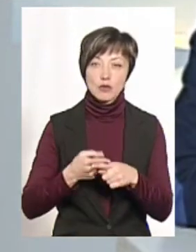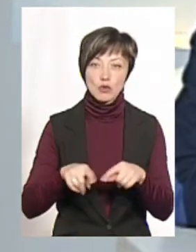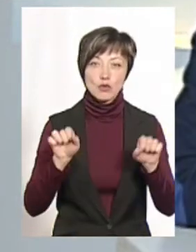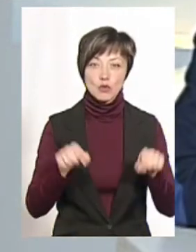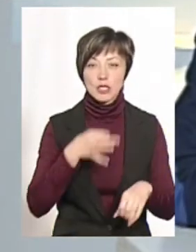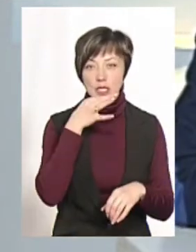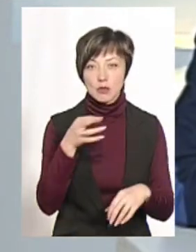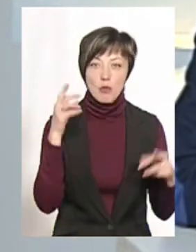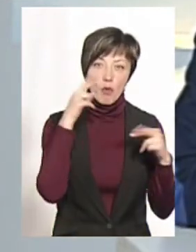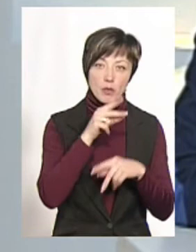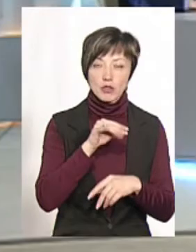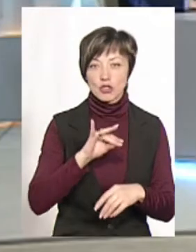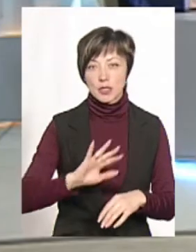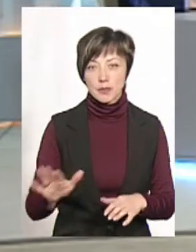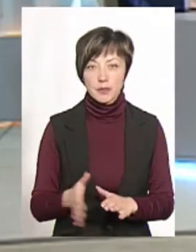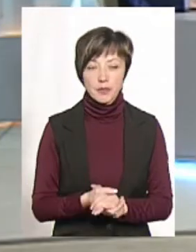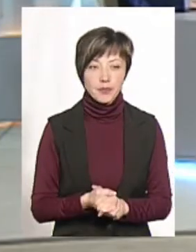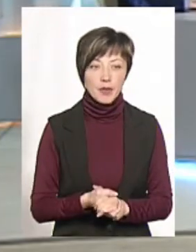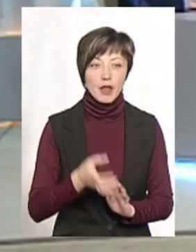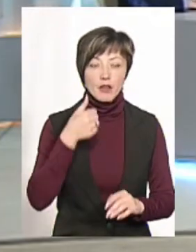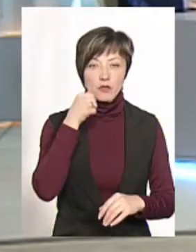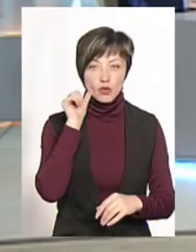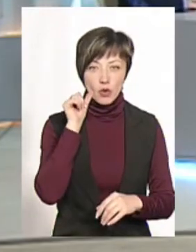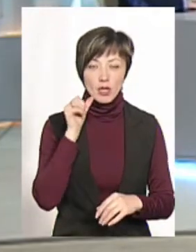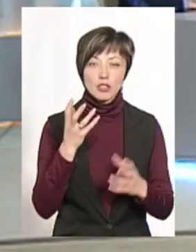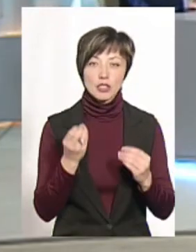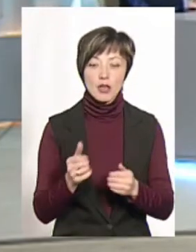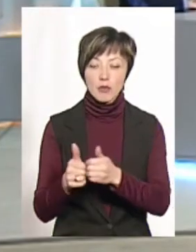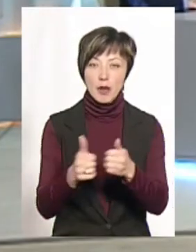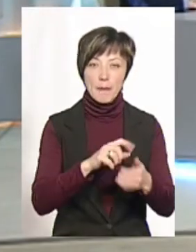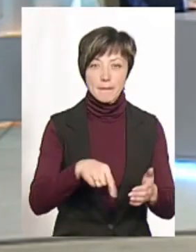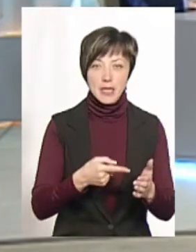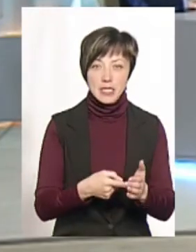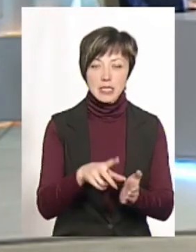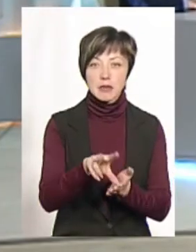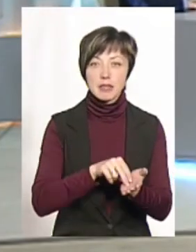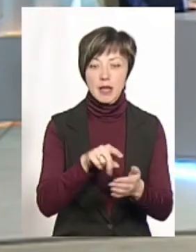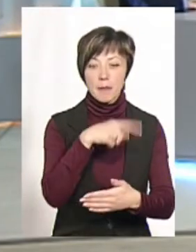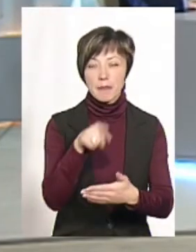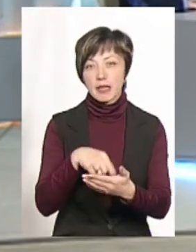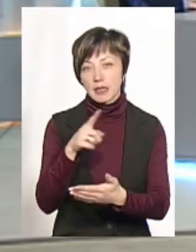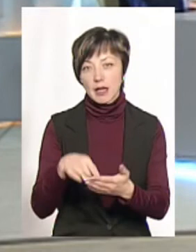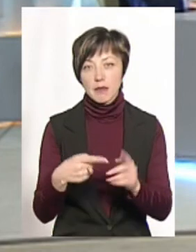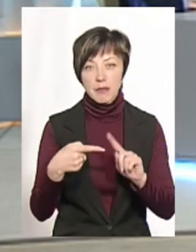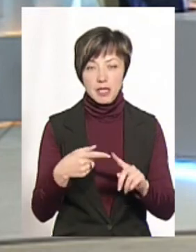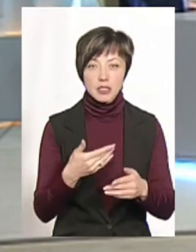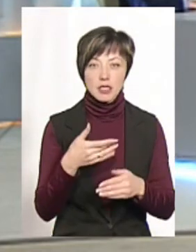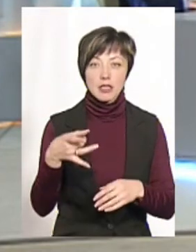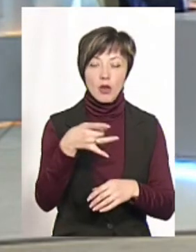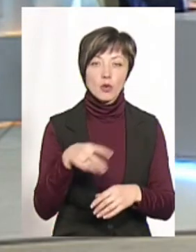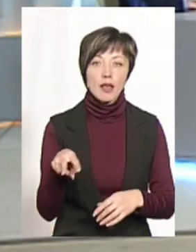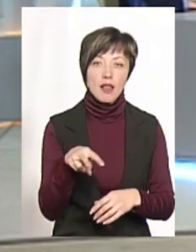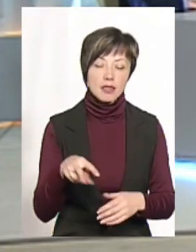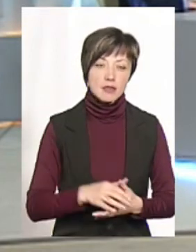зможемо сказати, чи це помилка, чи не помилка. Зрозуміло. Вчора ми проїхали ще околицями нашого міста і там записали питання. І перше з